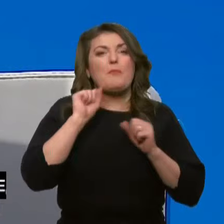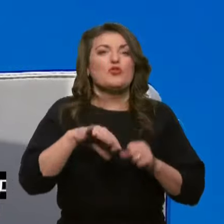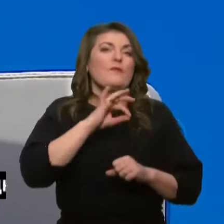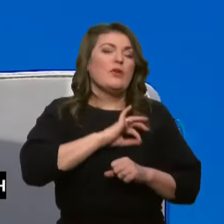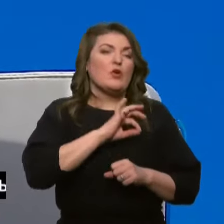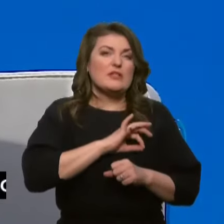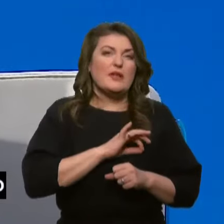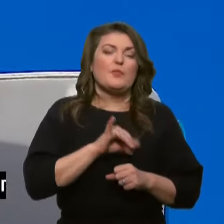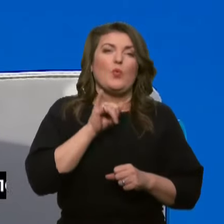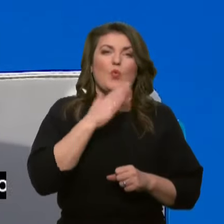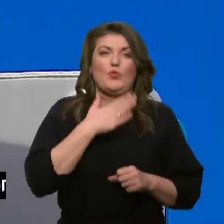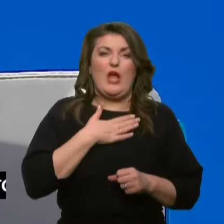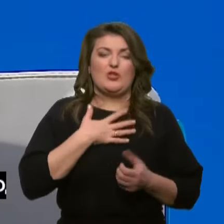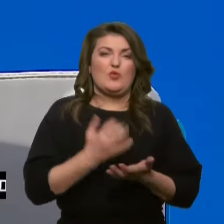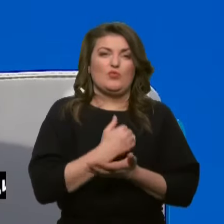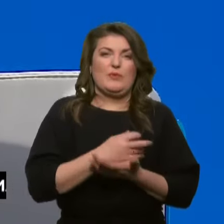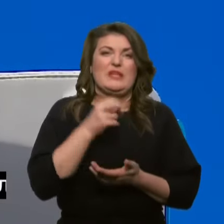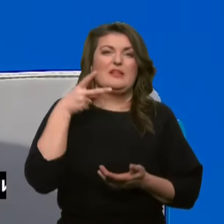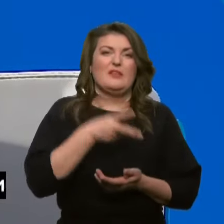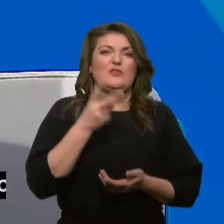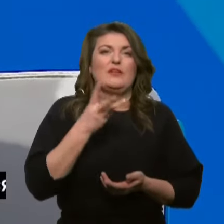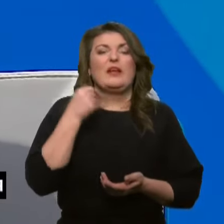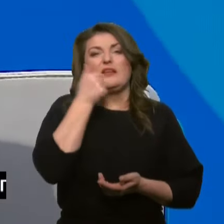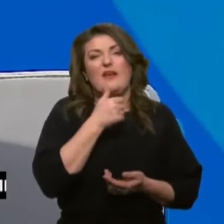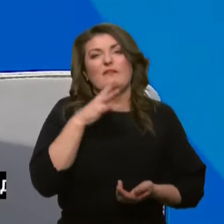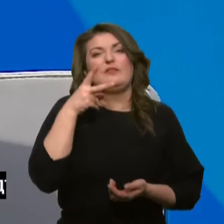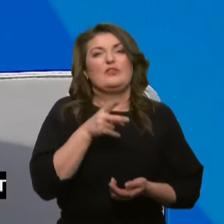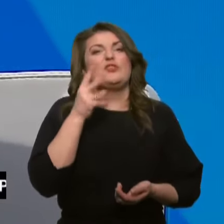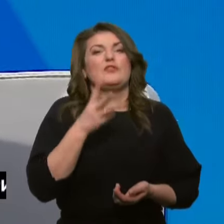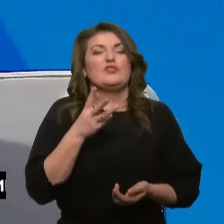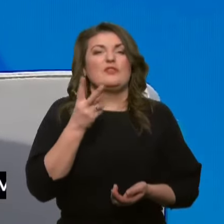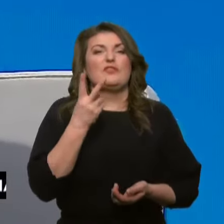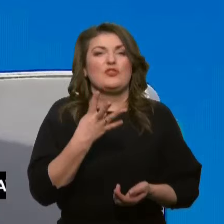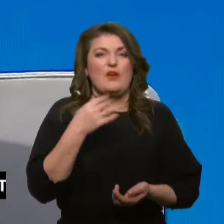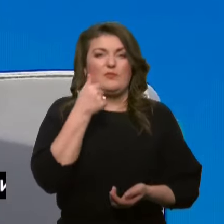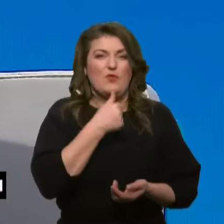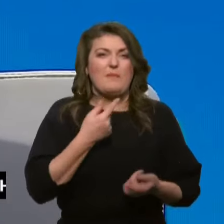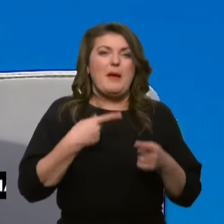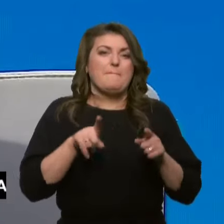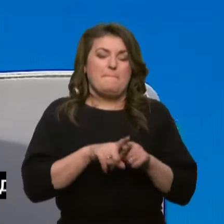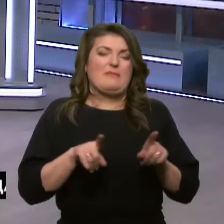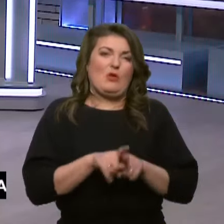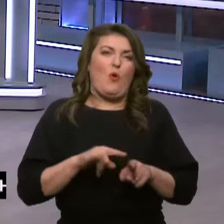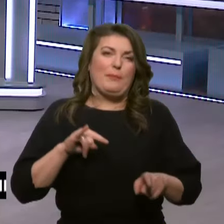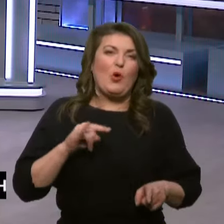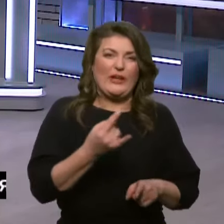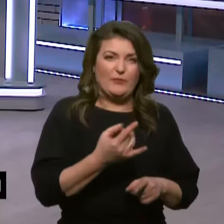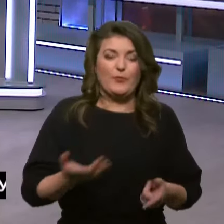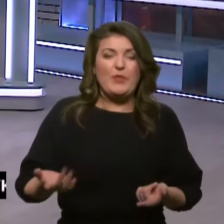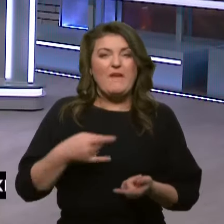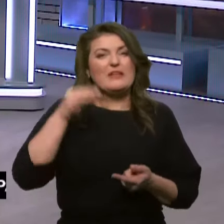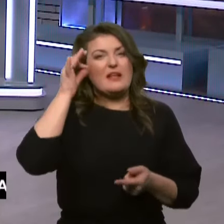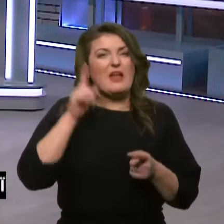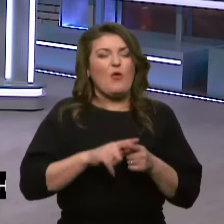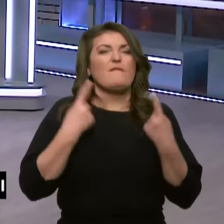використати наші успіхи за 2023 рік в 2024-му для певного такого прориву. От він згадав, зокрема,